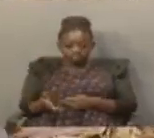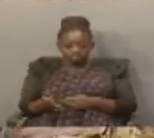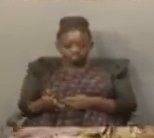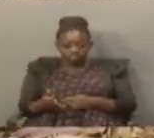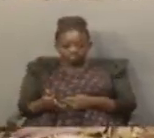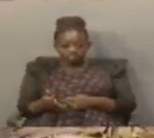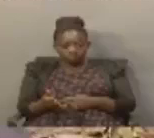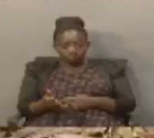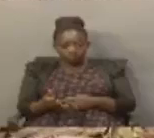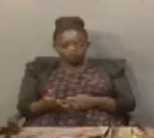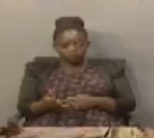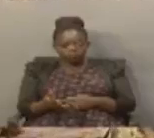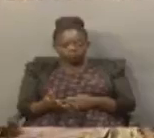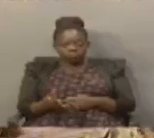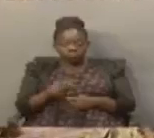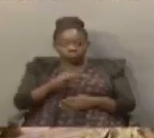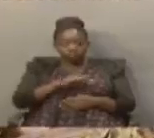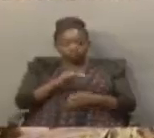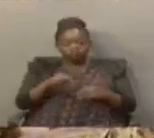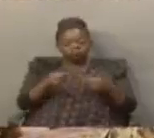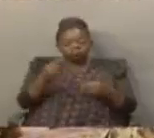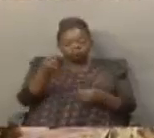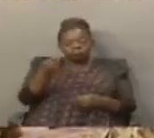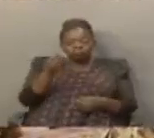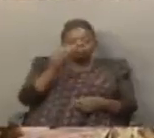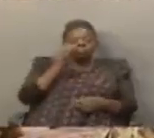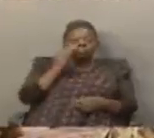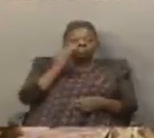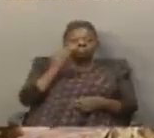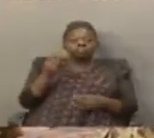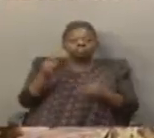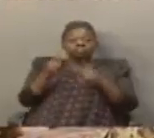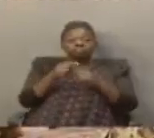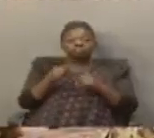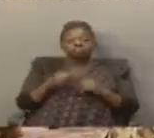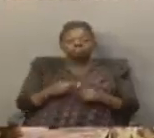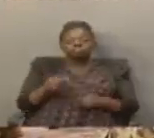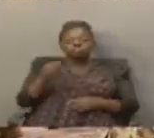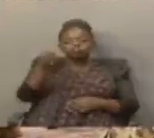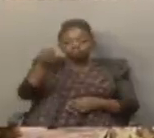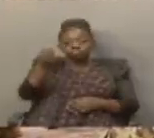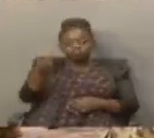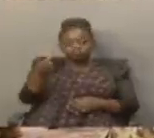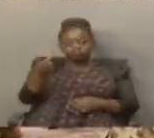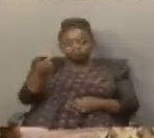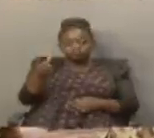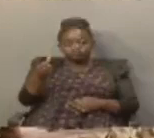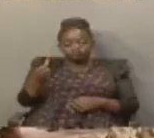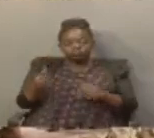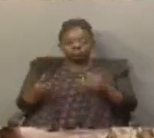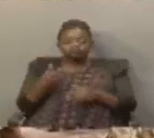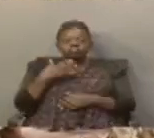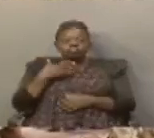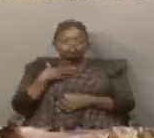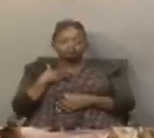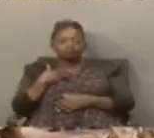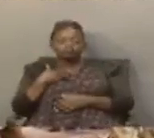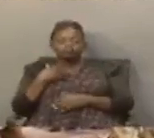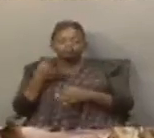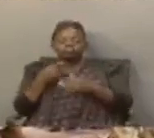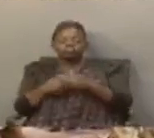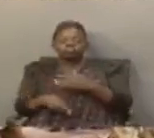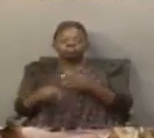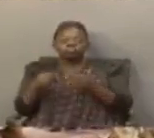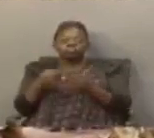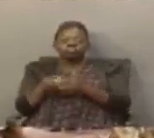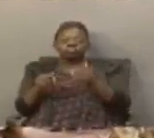n'omutwalo n'esenga mumuwa akakadde. Nagenda okubalanga ndi mu miliyoni mukaaga zaayagala, ne mugamba